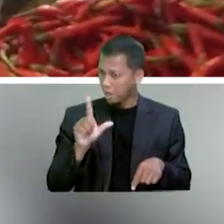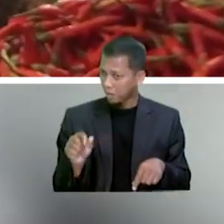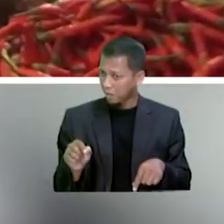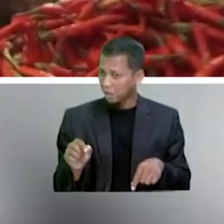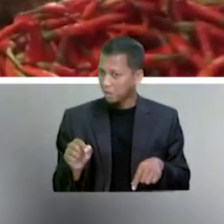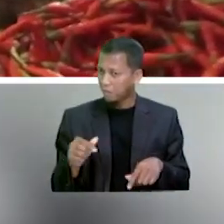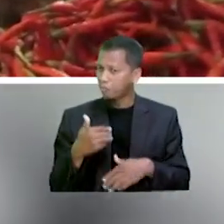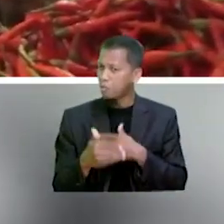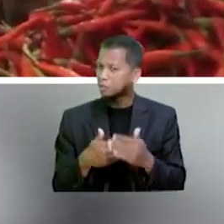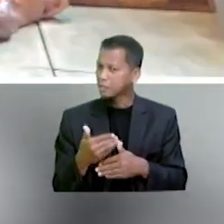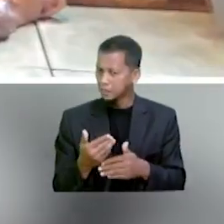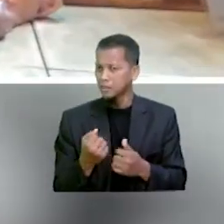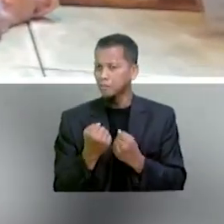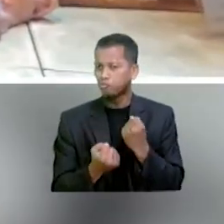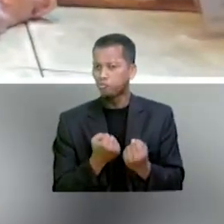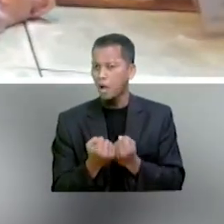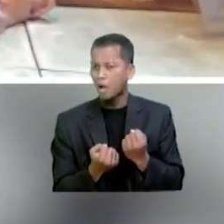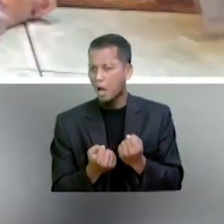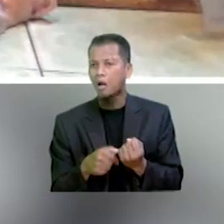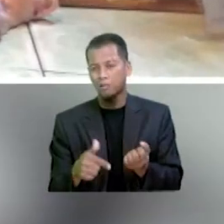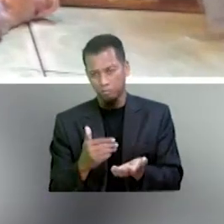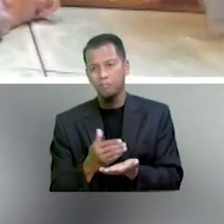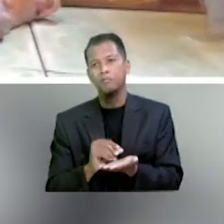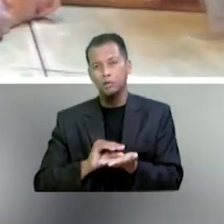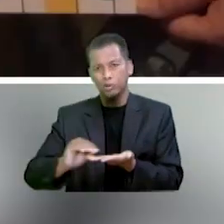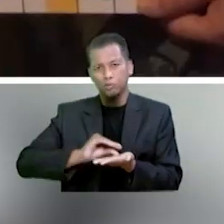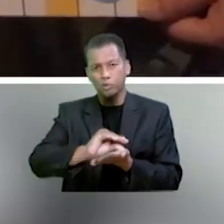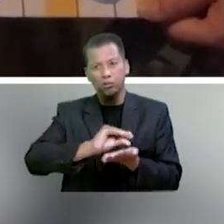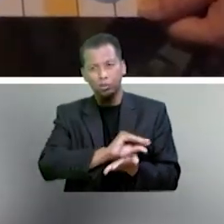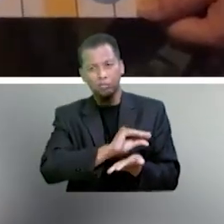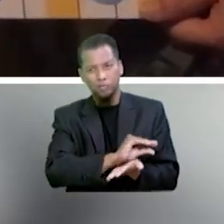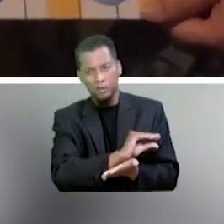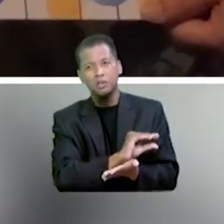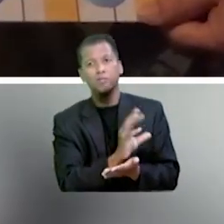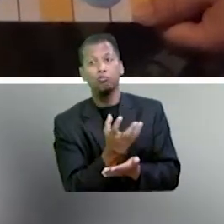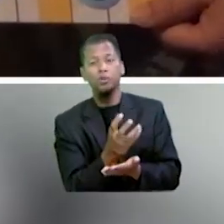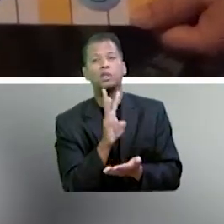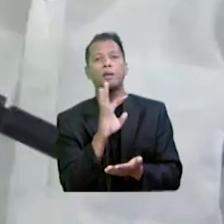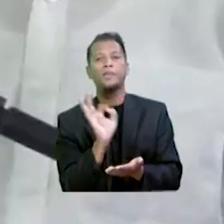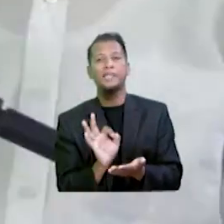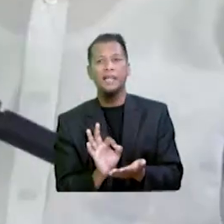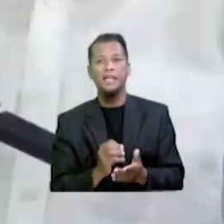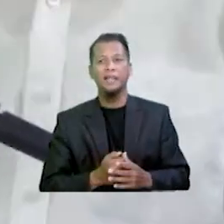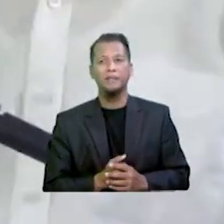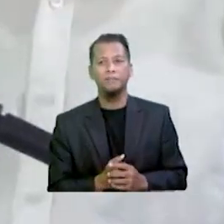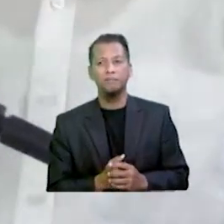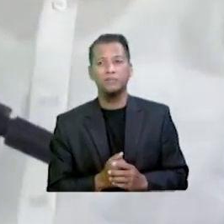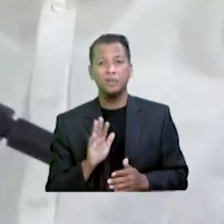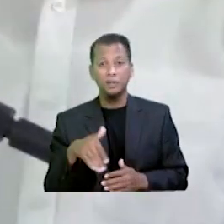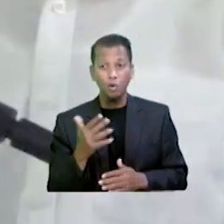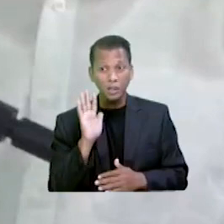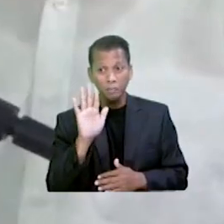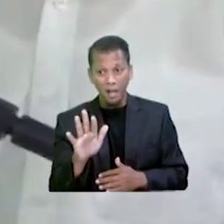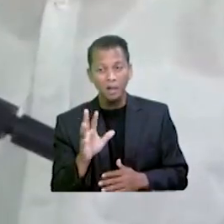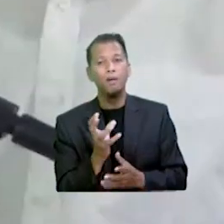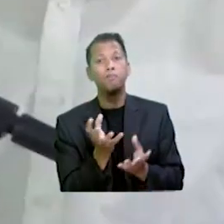untuk penyalurannya sampai dengan tahun ini bunganya 3%. Tahun depan bunganya kembali di 6% dan tentu ini